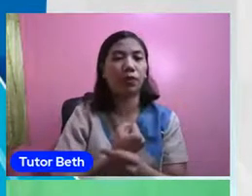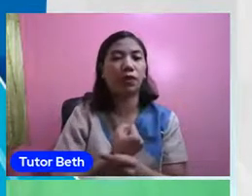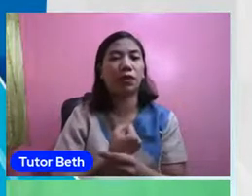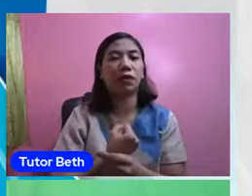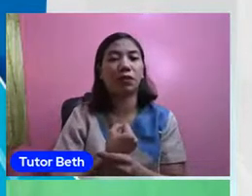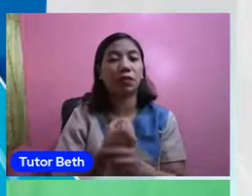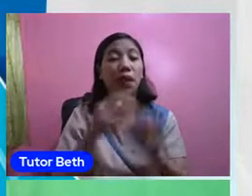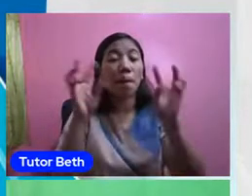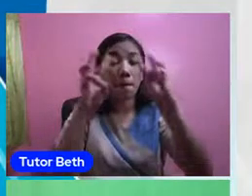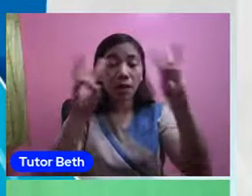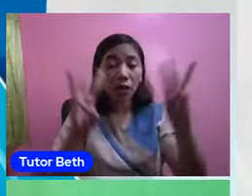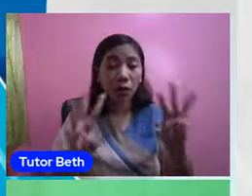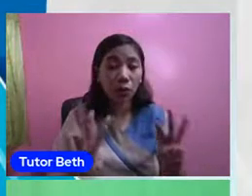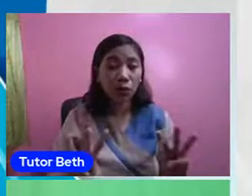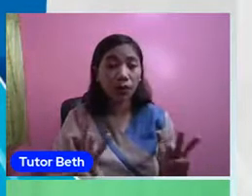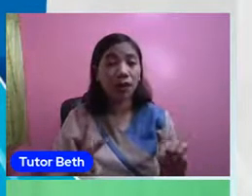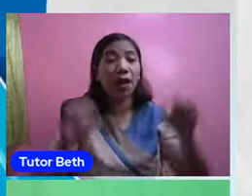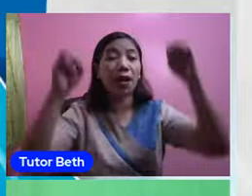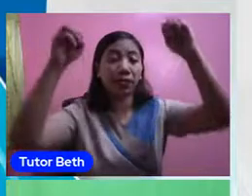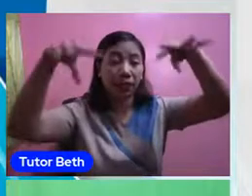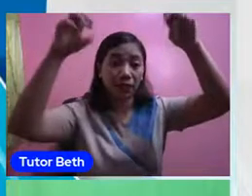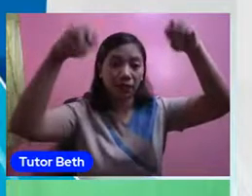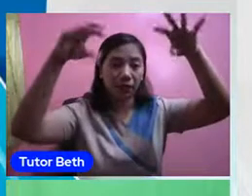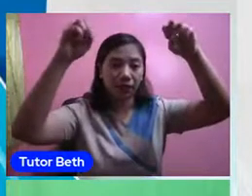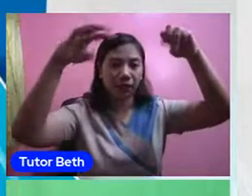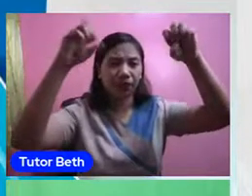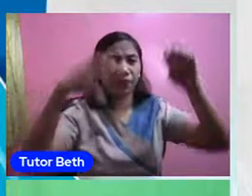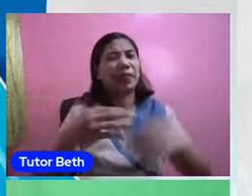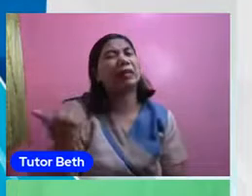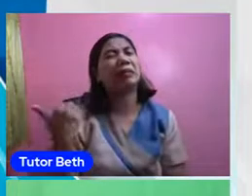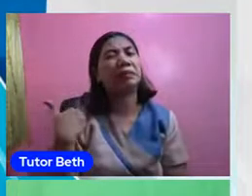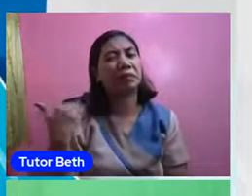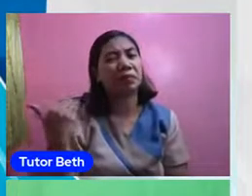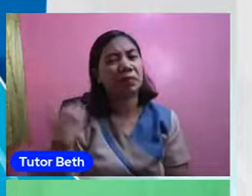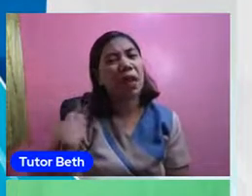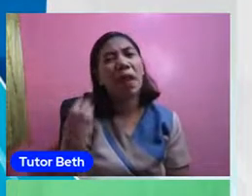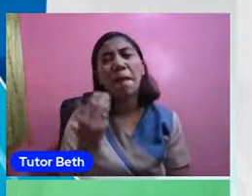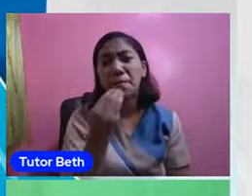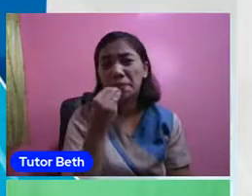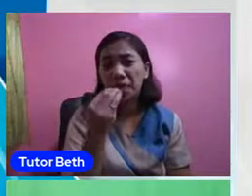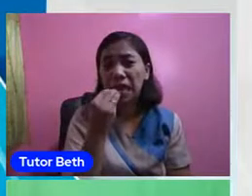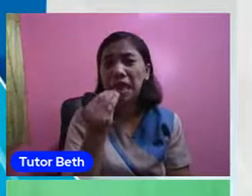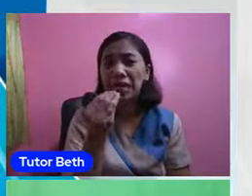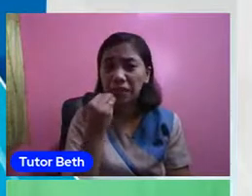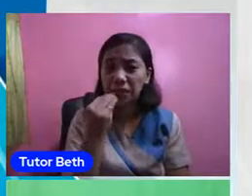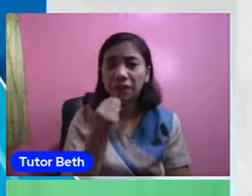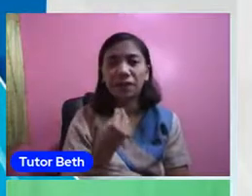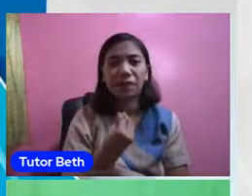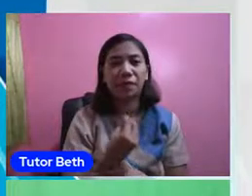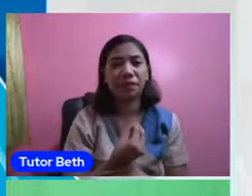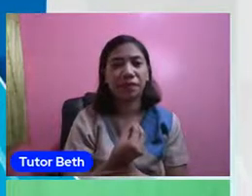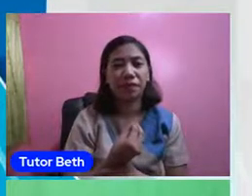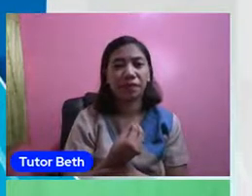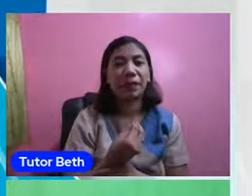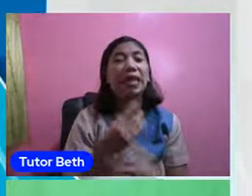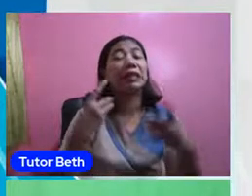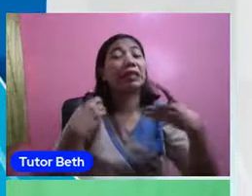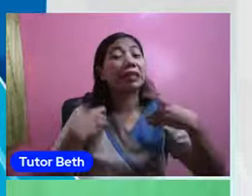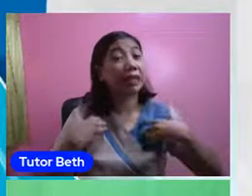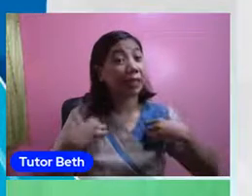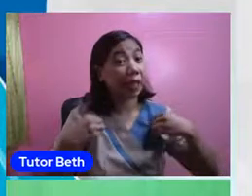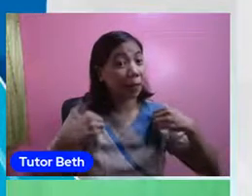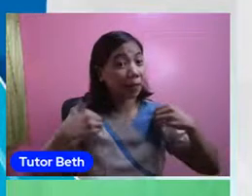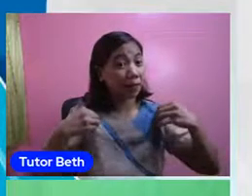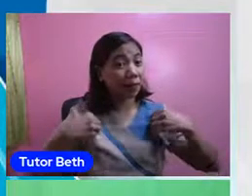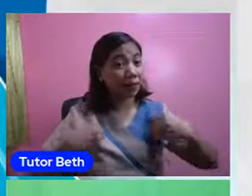So, meron tayong mga pagkain, meron tayong mga damit, may mga